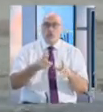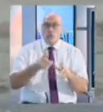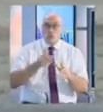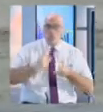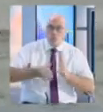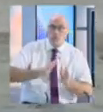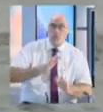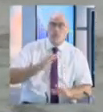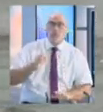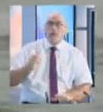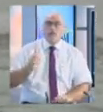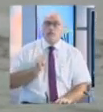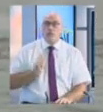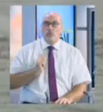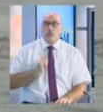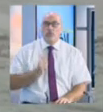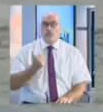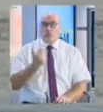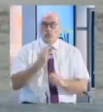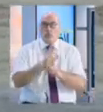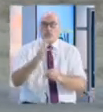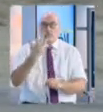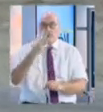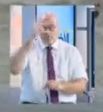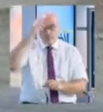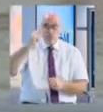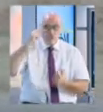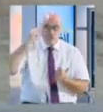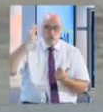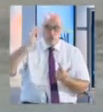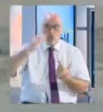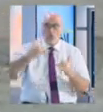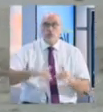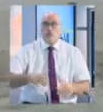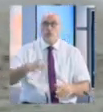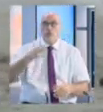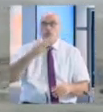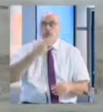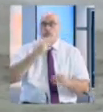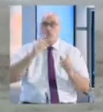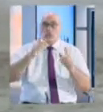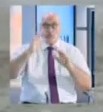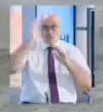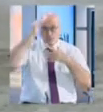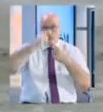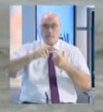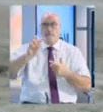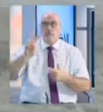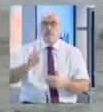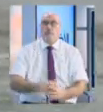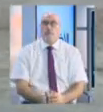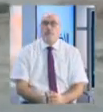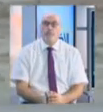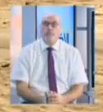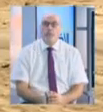القتالية، يمثلون 5 دول وهي الجزائر والصين وأوزباكستان وبيلاروسيا وفنزويلا، أين